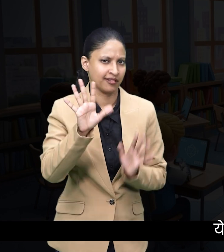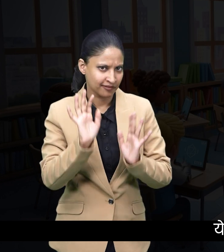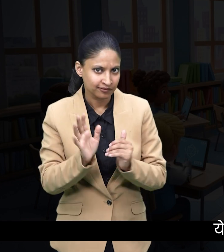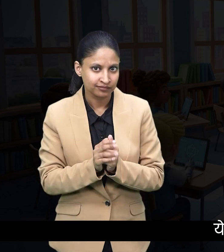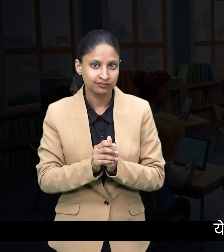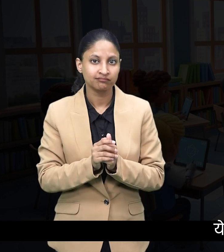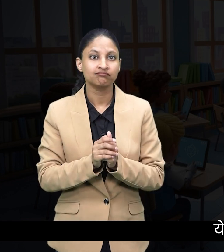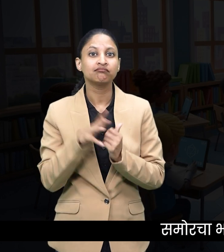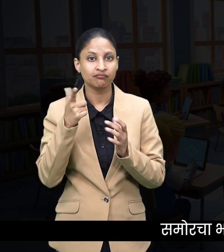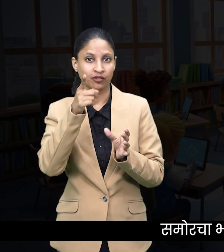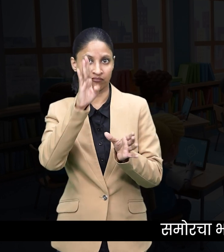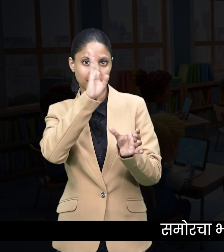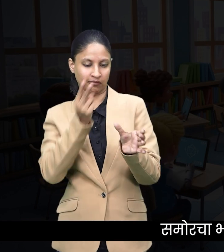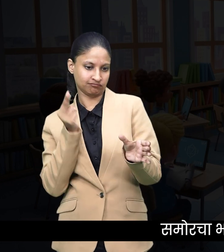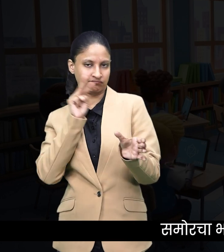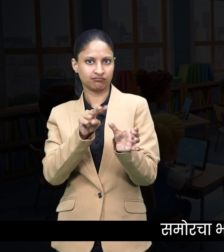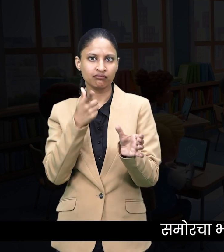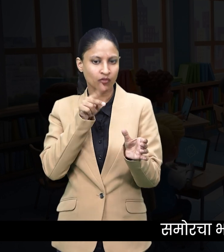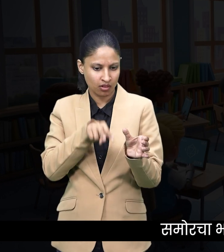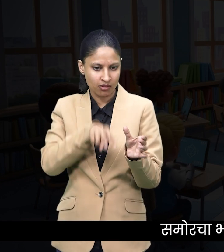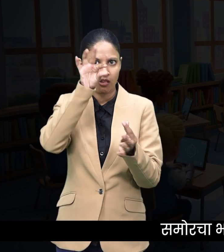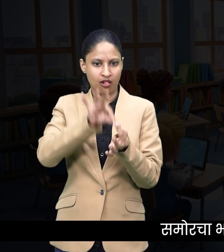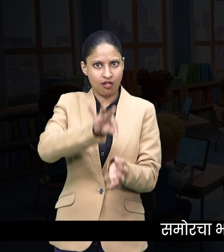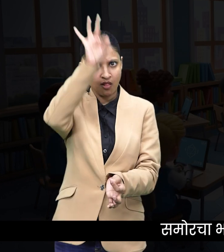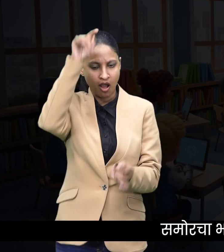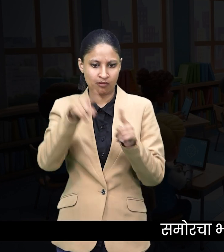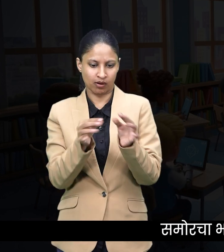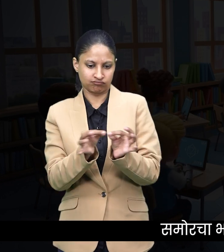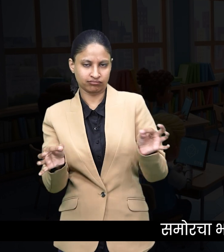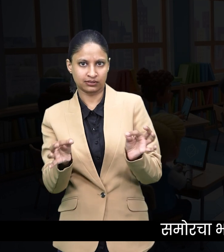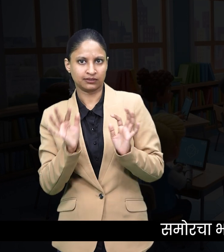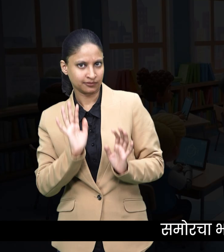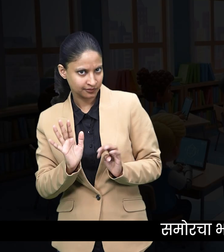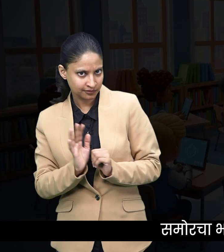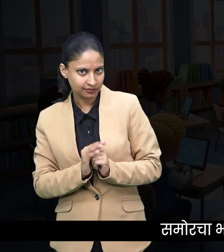आहे. समोरचा भाग उंची आणि रुंदी दाखवतो.